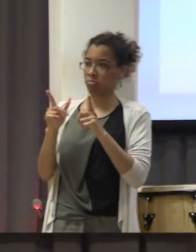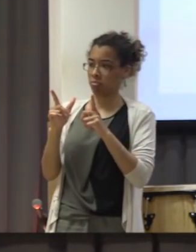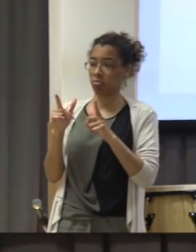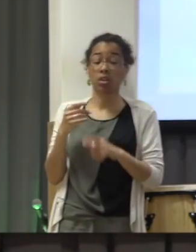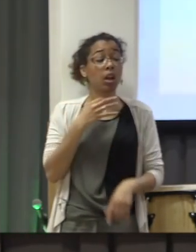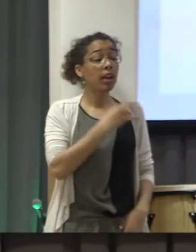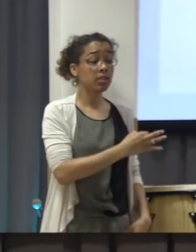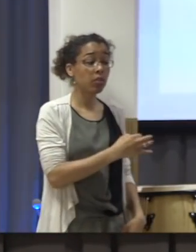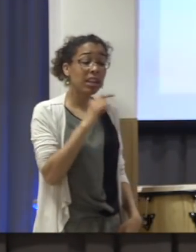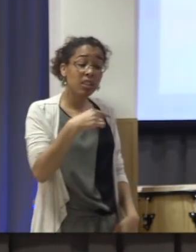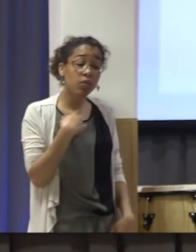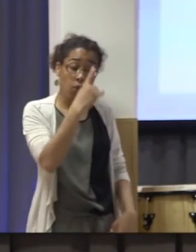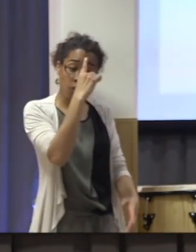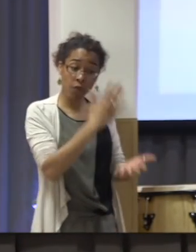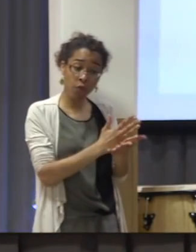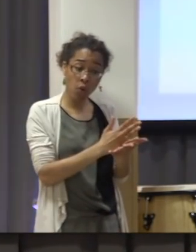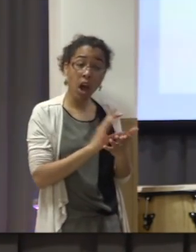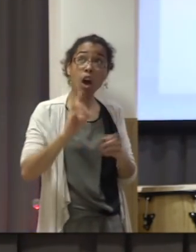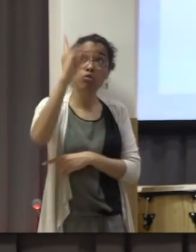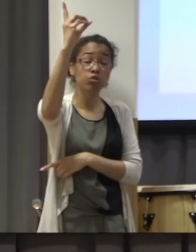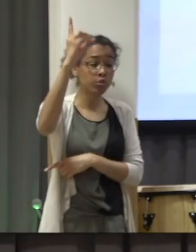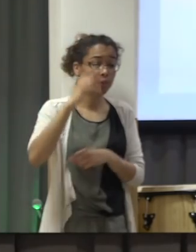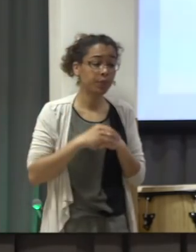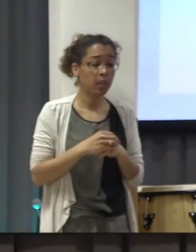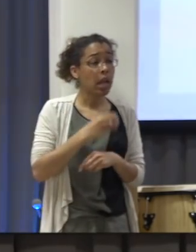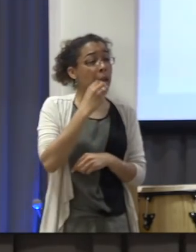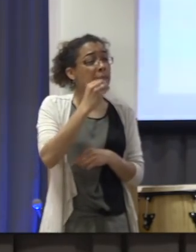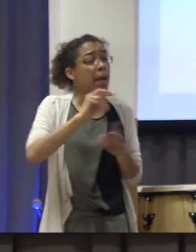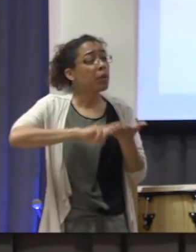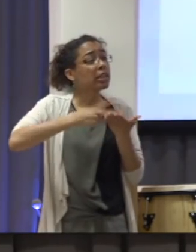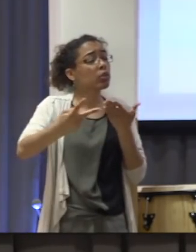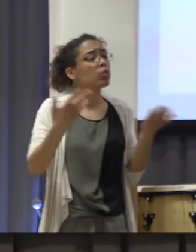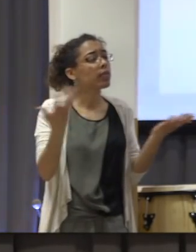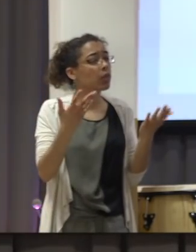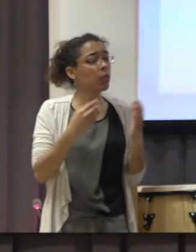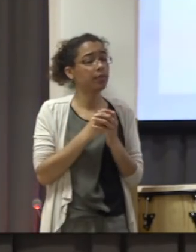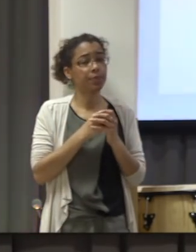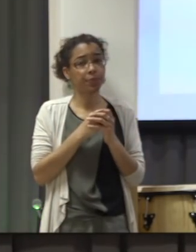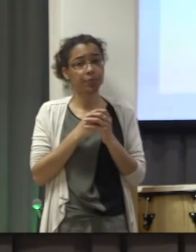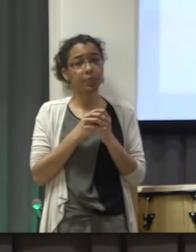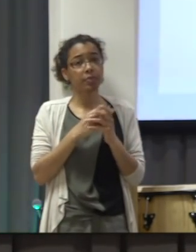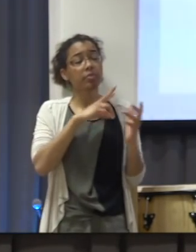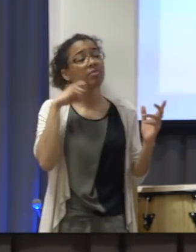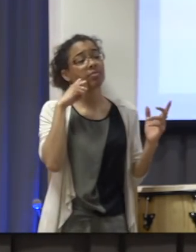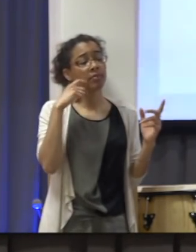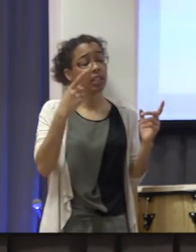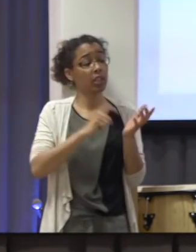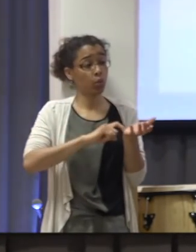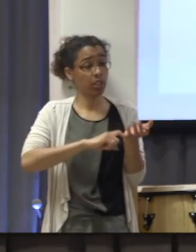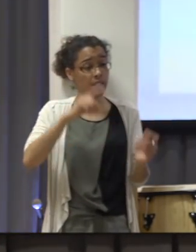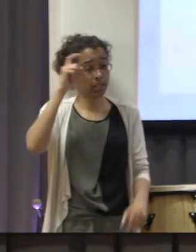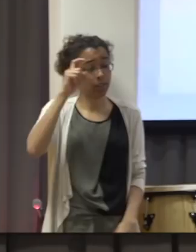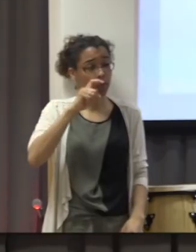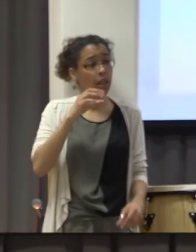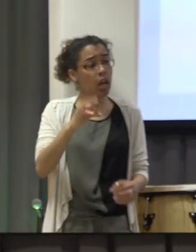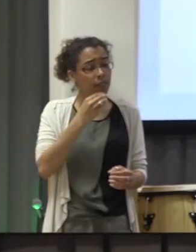dit, ayez foi en Dieu. Mais la bonne traduction des hellénistes, qui sont les juifs grecs, d'origine grecque, ils ont fait